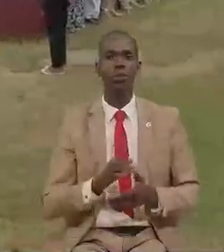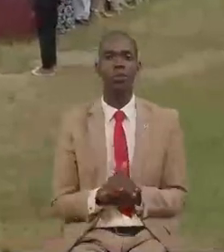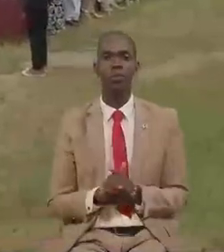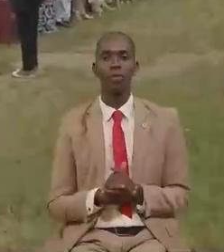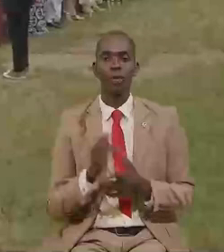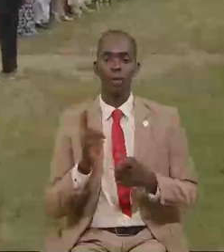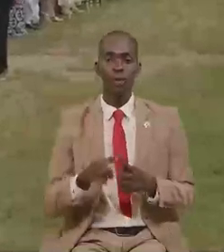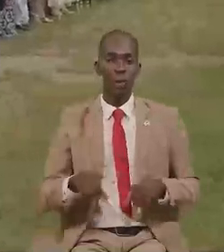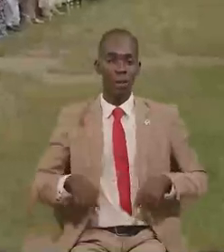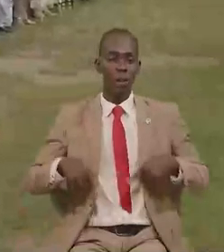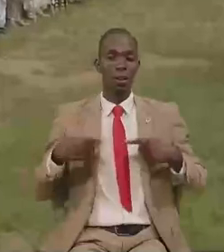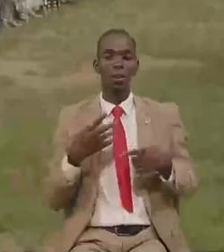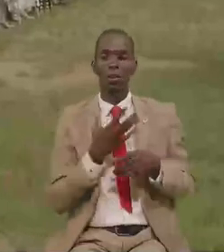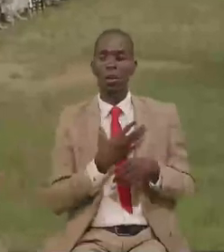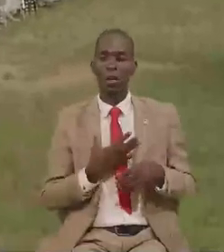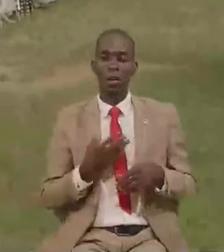pour mener une vie victorieuse,